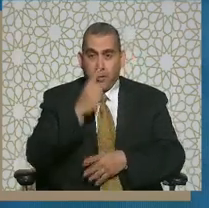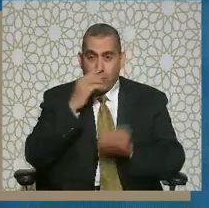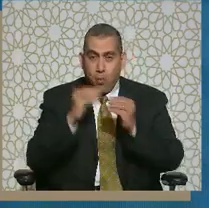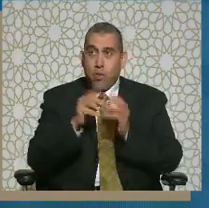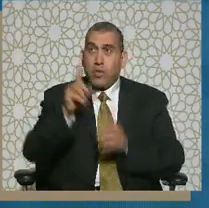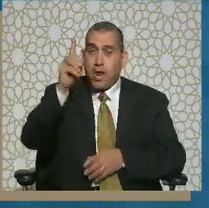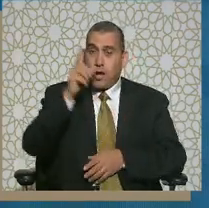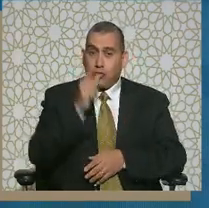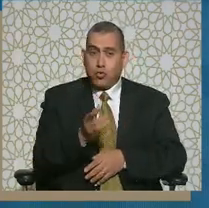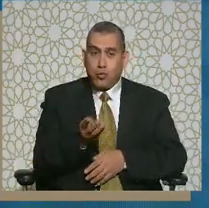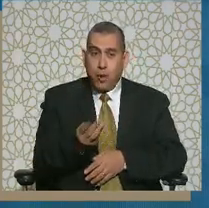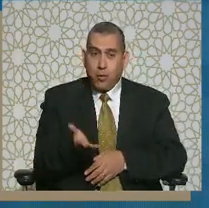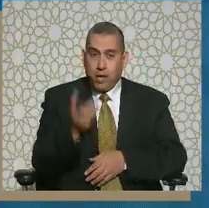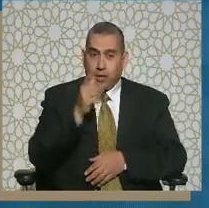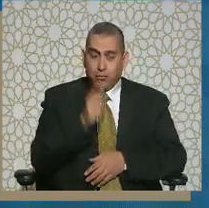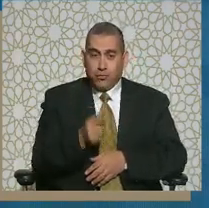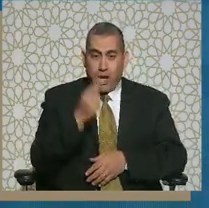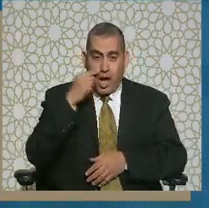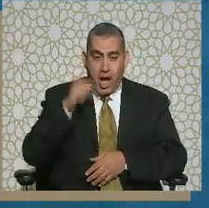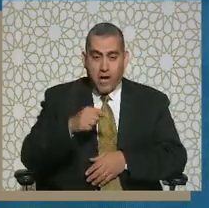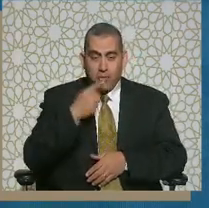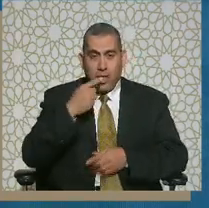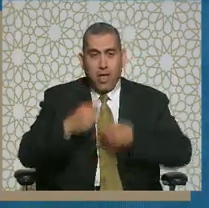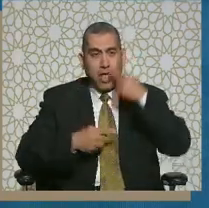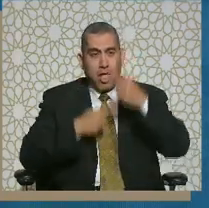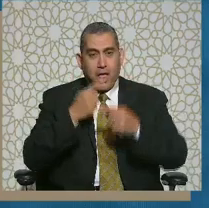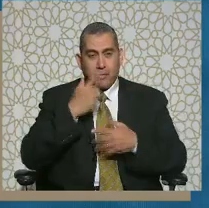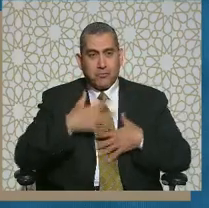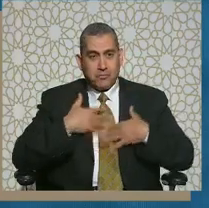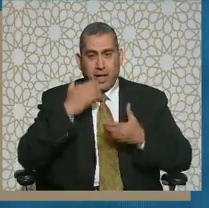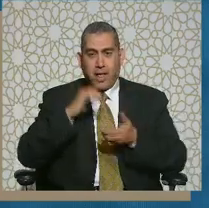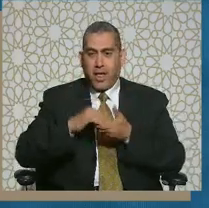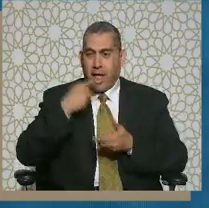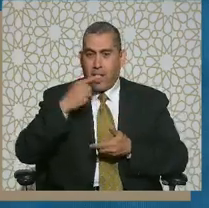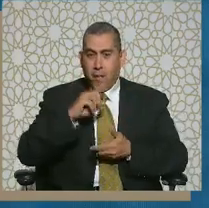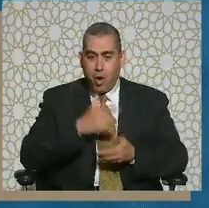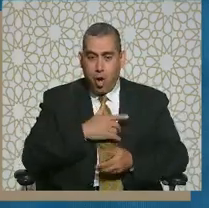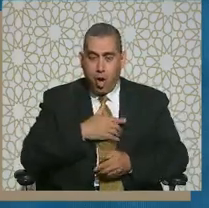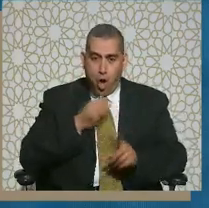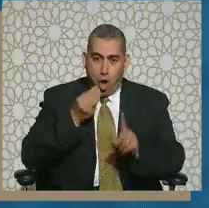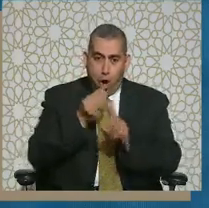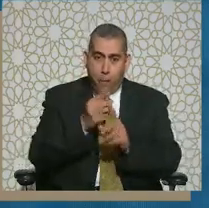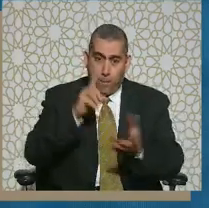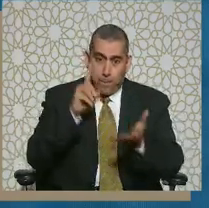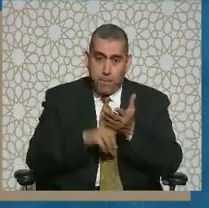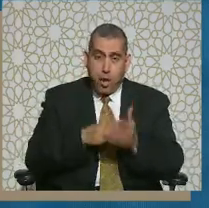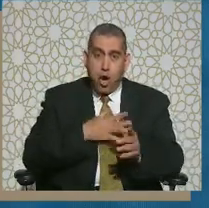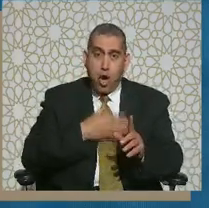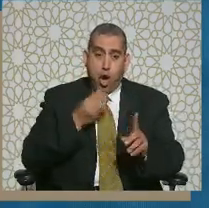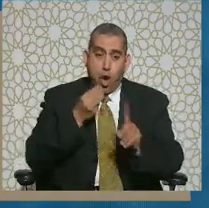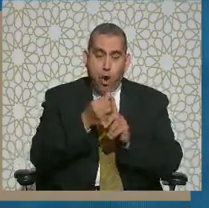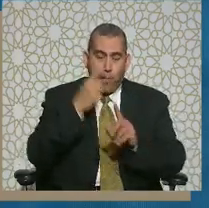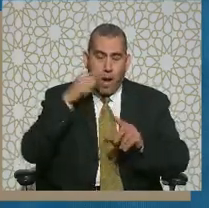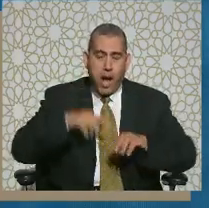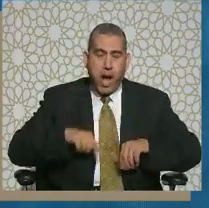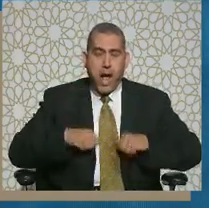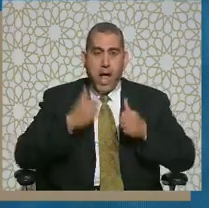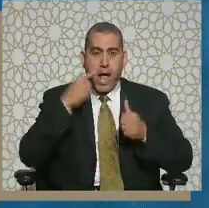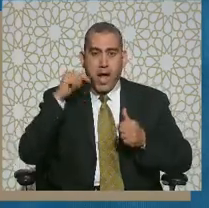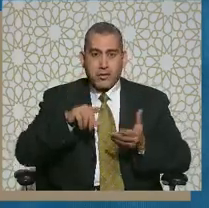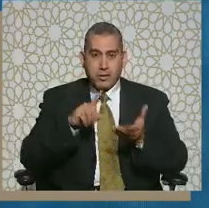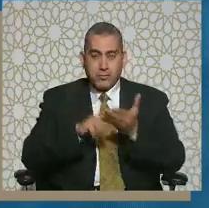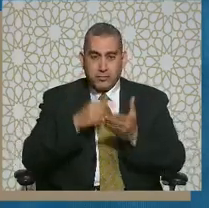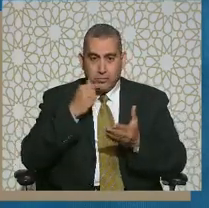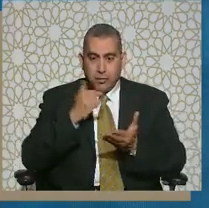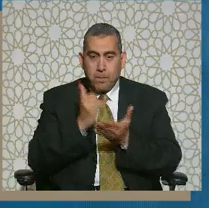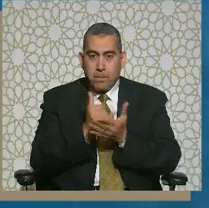وتعالى مش بتعيش في م غيه المشاعر والوعود الحب الحقيقي والحب الحياتي هو اللي بي مسؤول